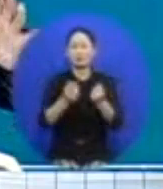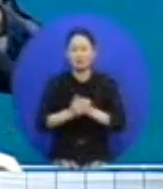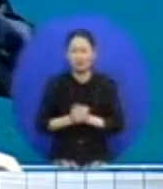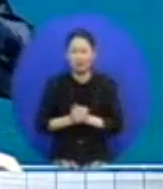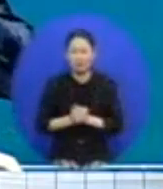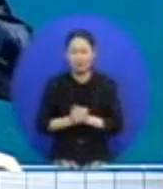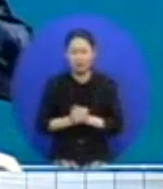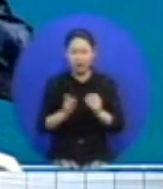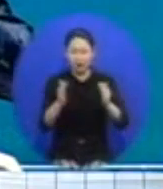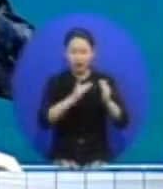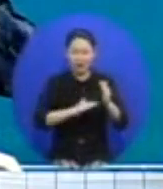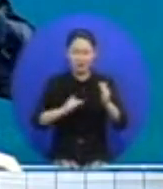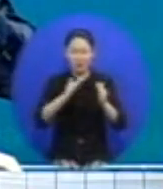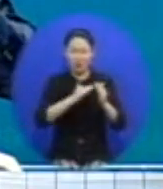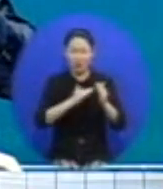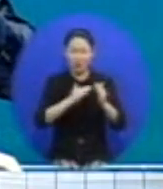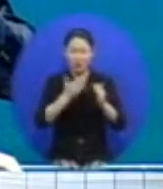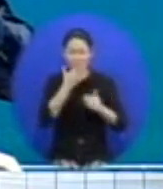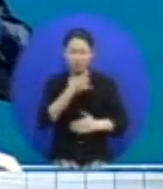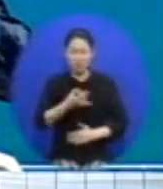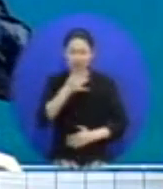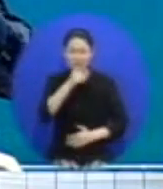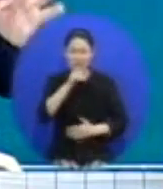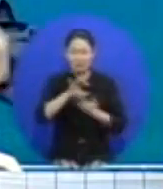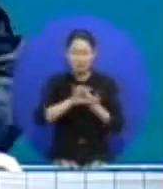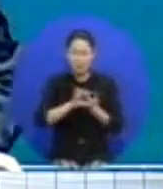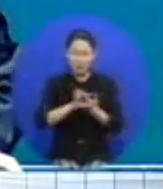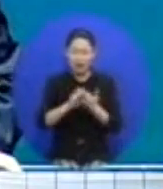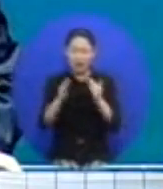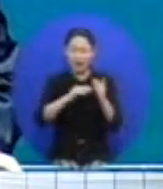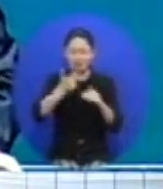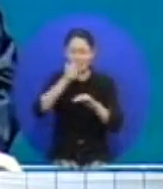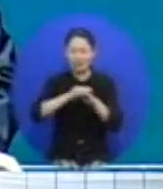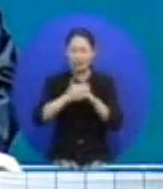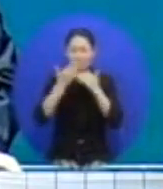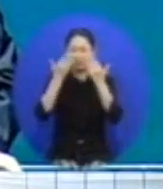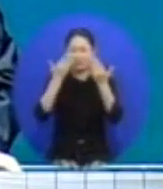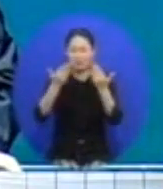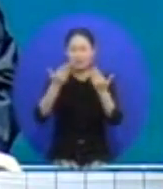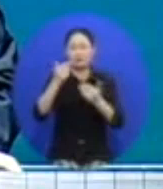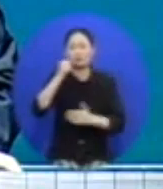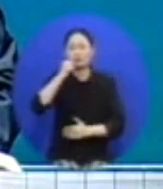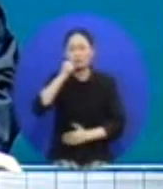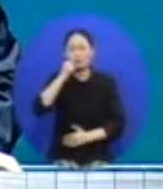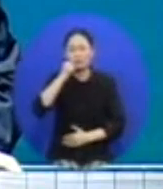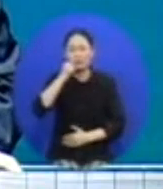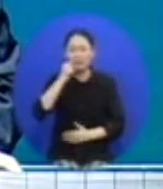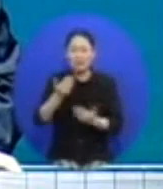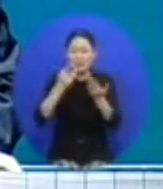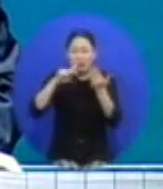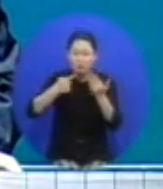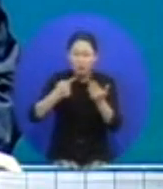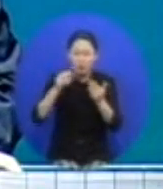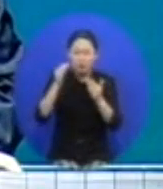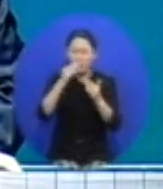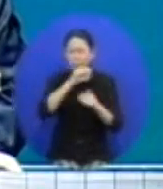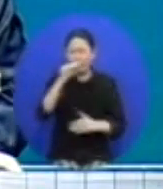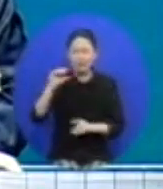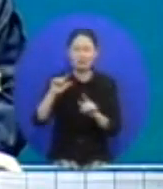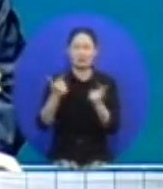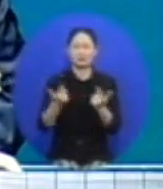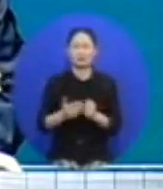가정 안에 불화가 있으면 가정 예배는 절대로 들여 지지 않아요 들여 저도 정상이 아니죠